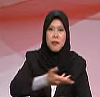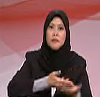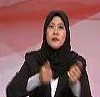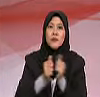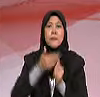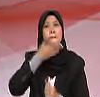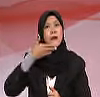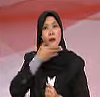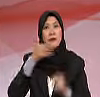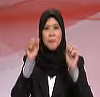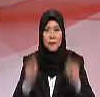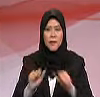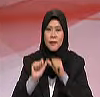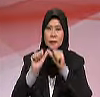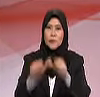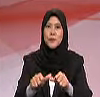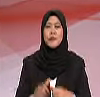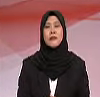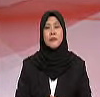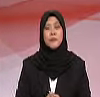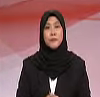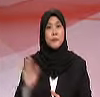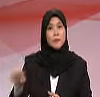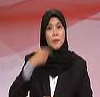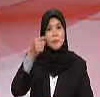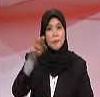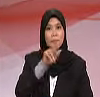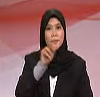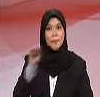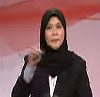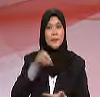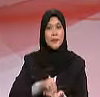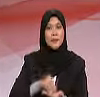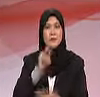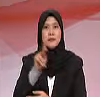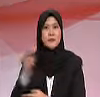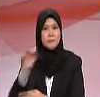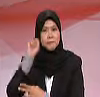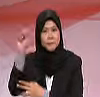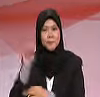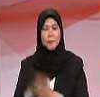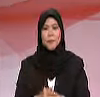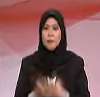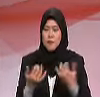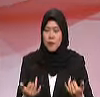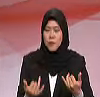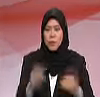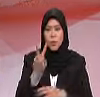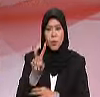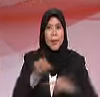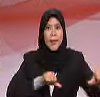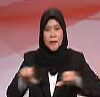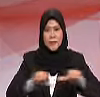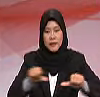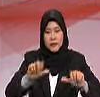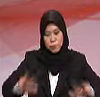ini dapat kita teruskan. Muhammad Yusri menyatakan demikian kepada RTM di Kota Kinabalu. Beliau turut memaklumkan setakat ini dua aktiviti secara